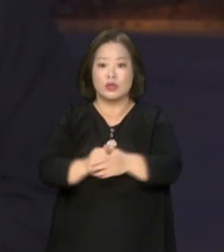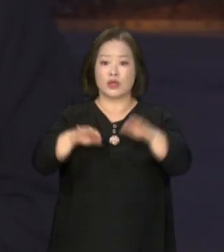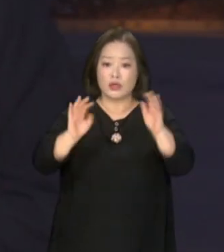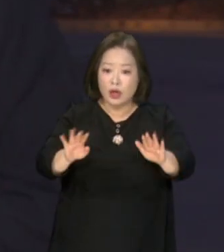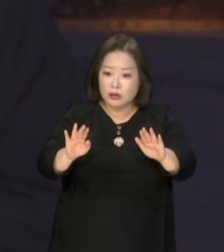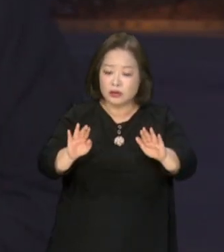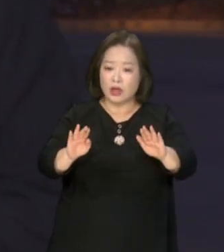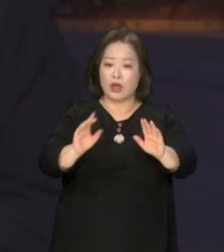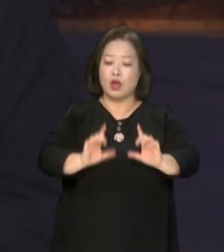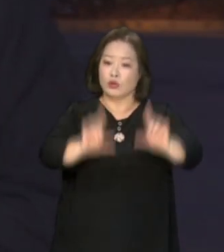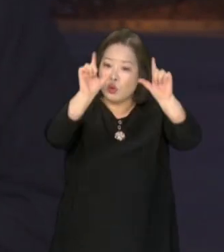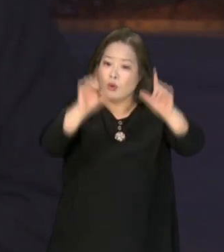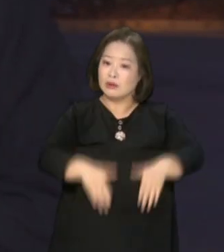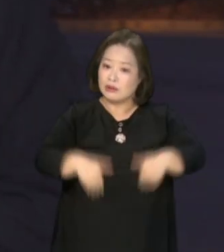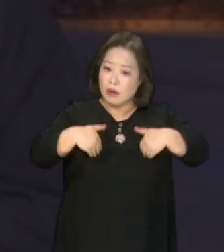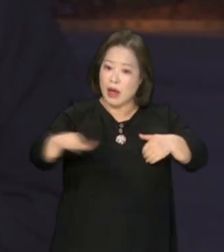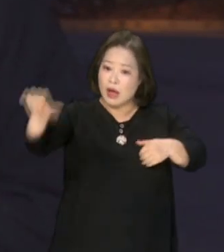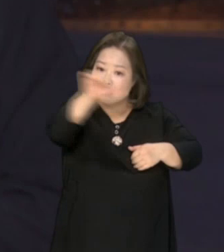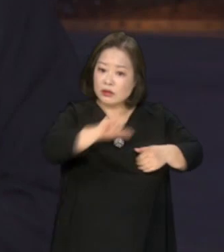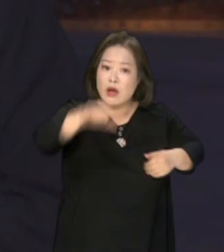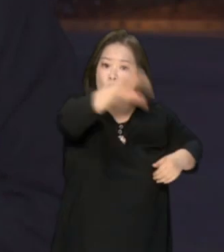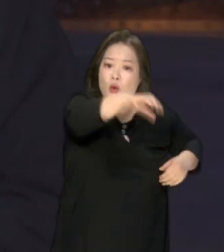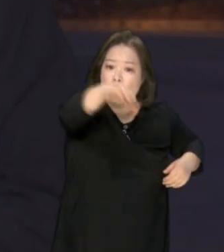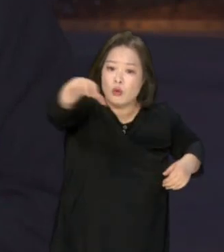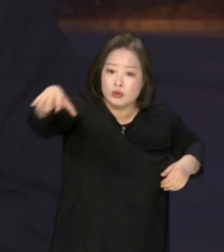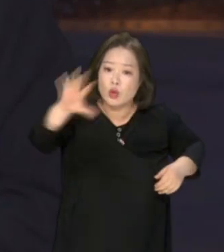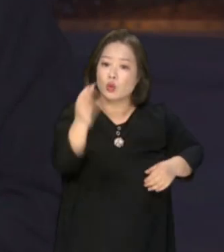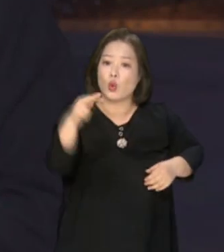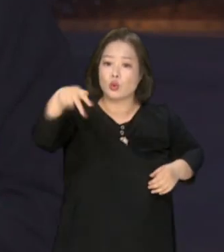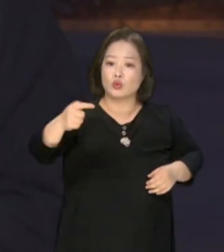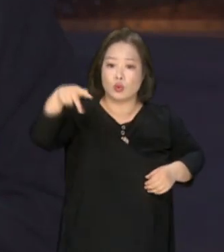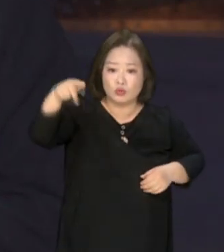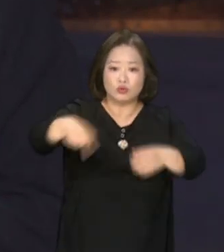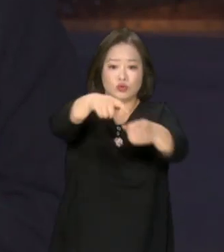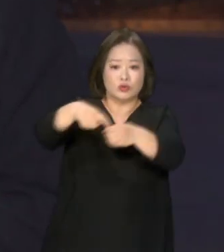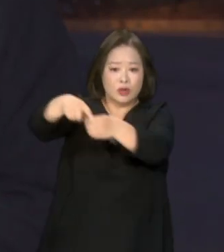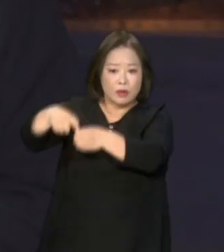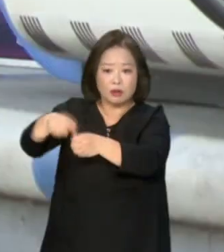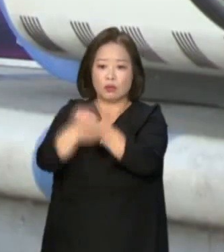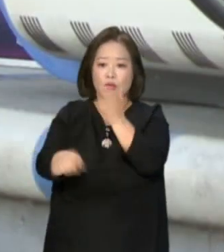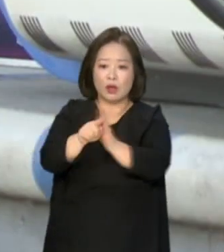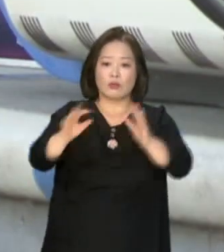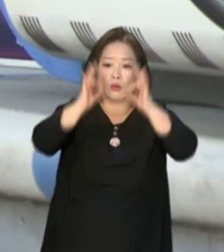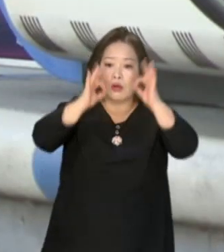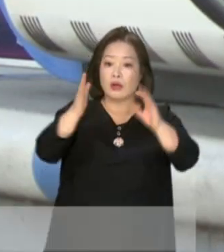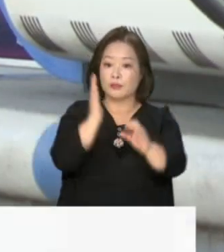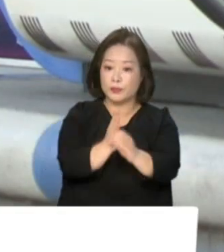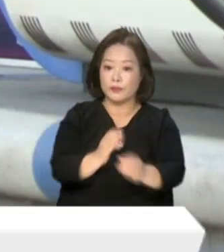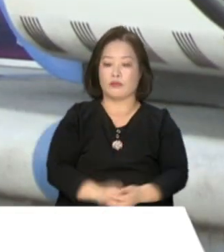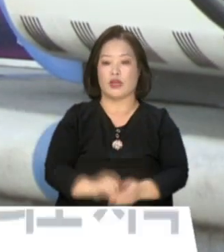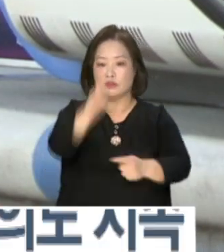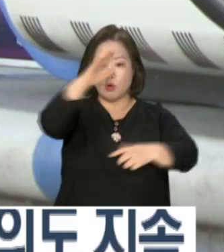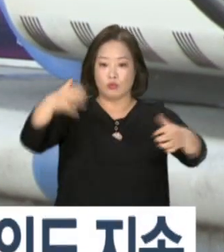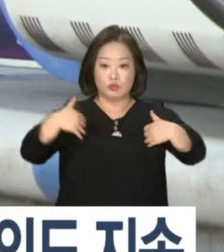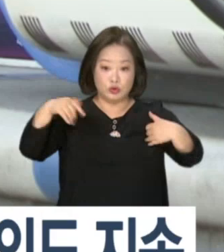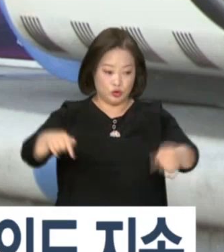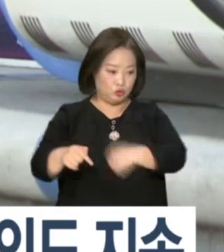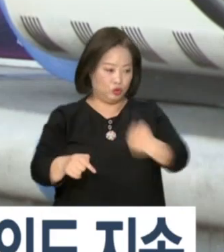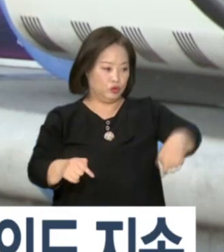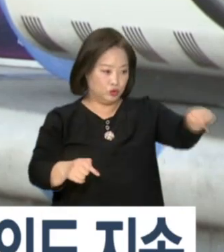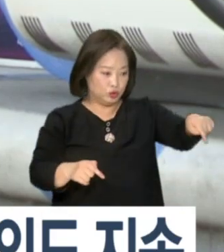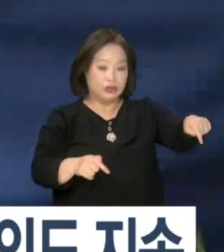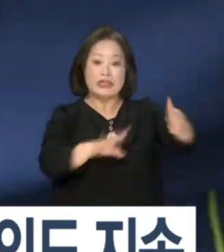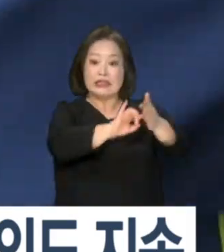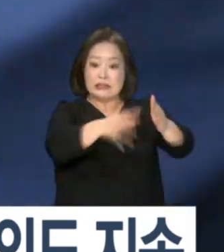업계는 동남아와 중동 등 수입처를 늘려 요소 확보에 나설 예정입니다. 정부는 또 중국 세관의 검역